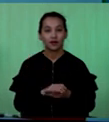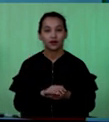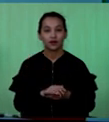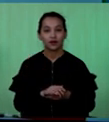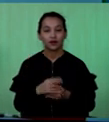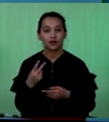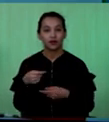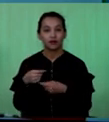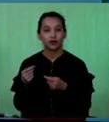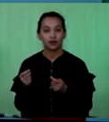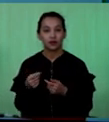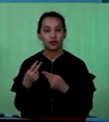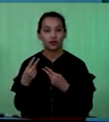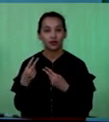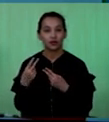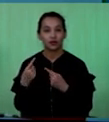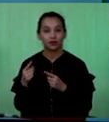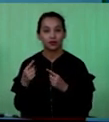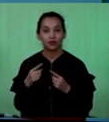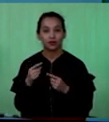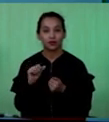pallasida 2 xil tosh bor.